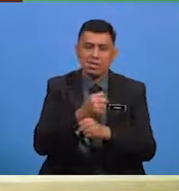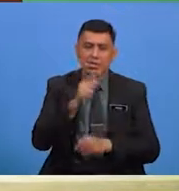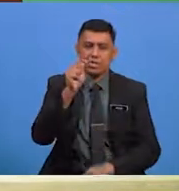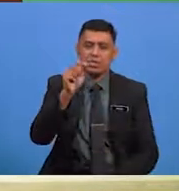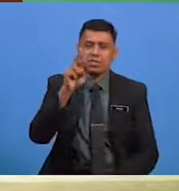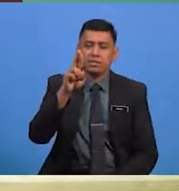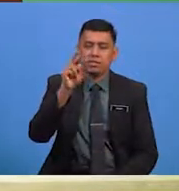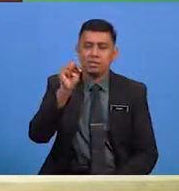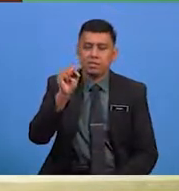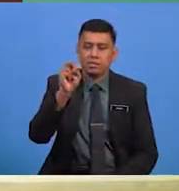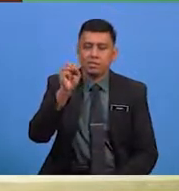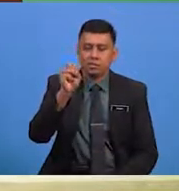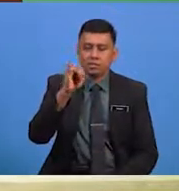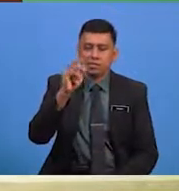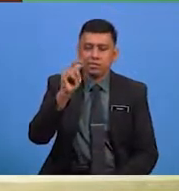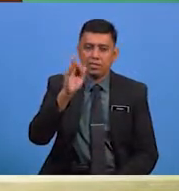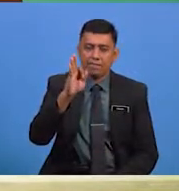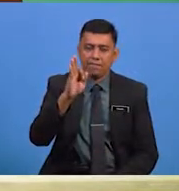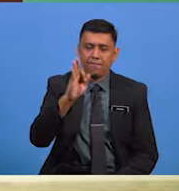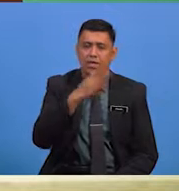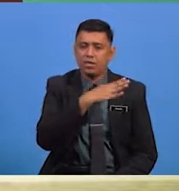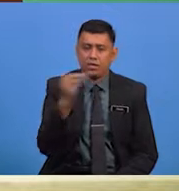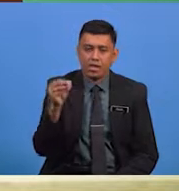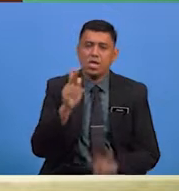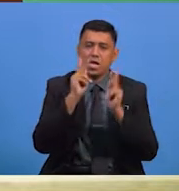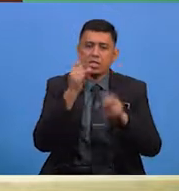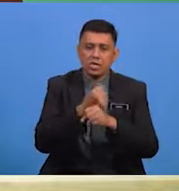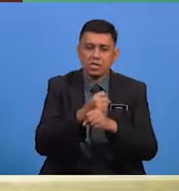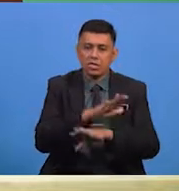transitif dan kata kerja tak transitif.